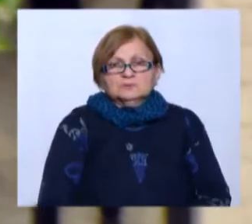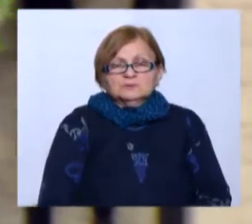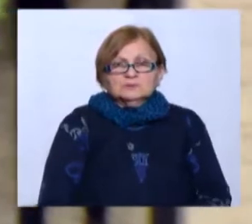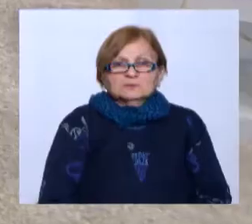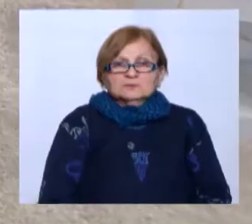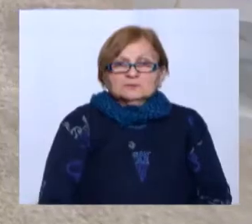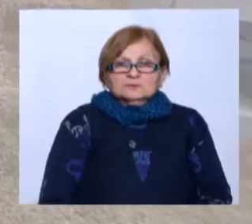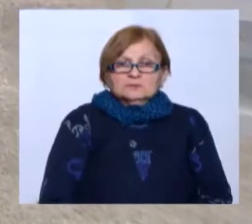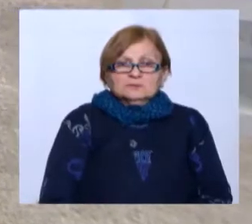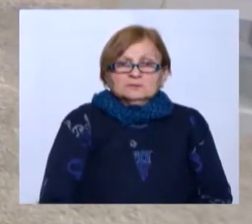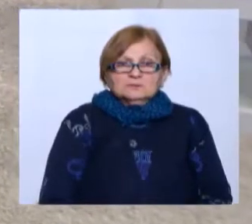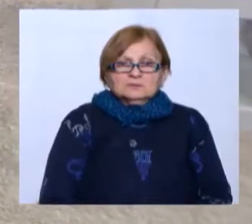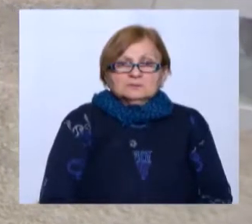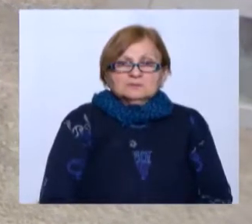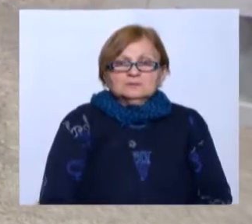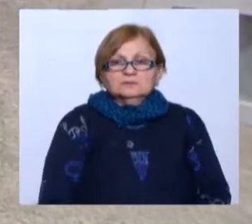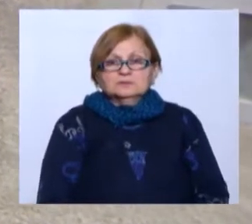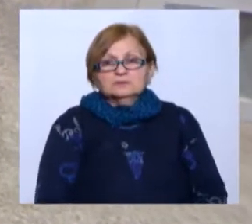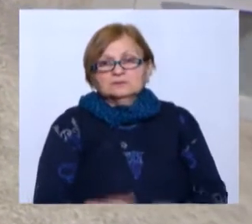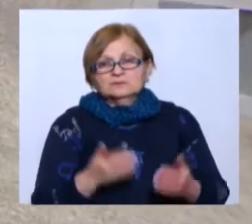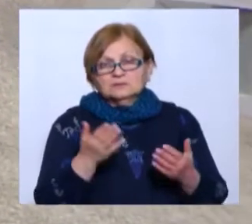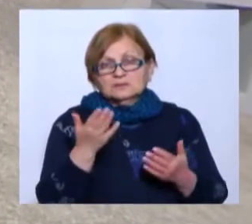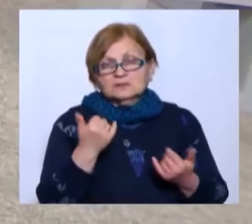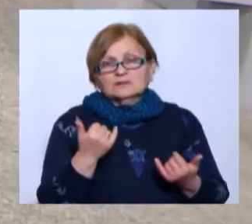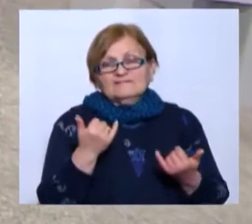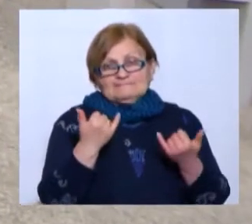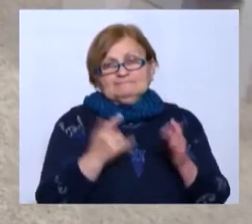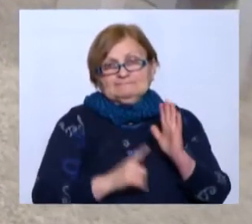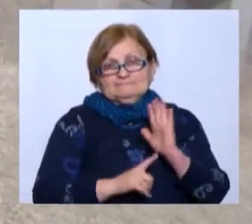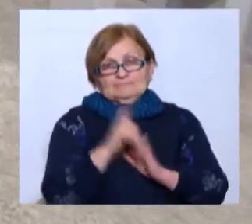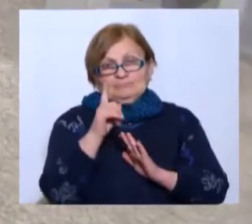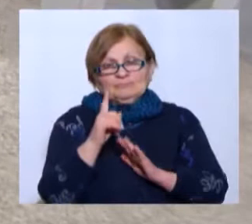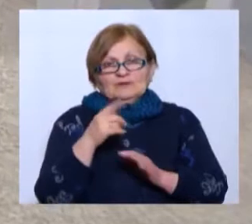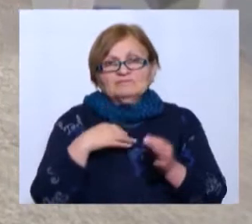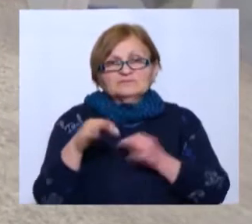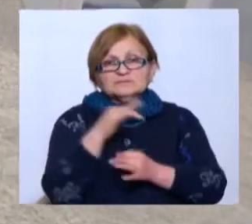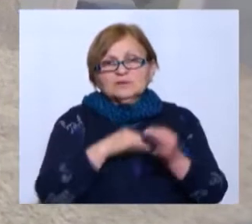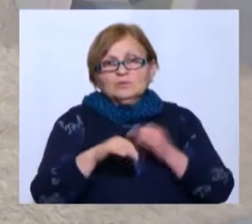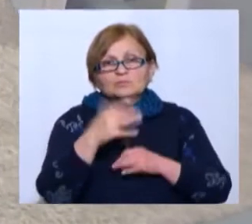Მოდი ვისაუბროთ თვითონ აი ამ ჩარჩოზე, რასაც ხუთნაწილიანი ესე ეწოდება.